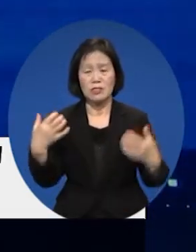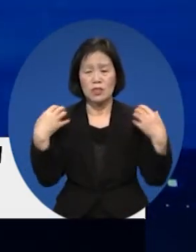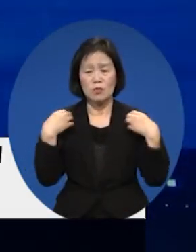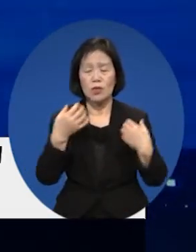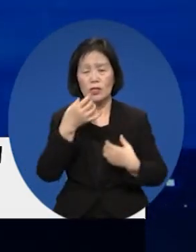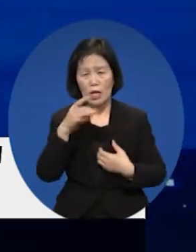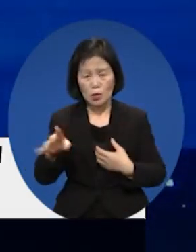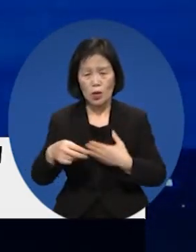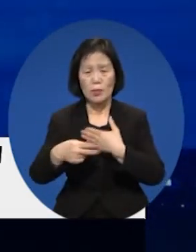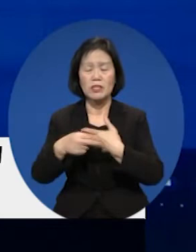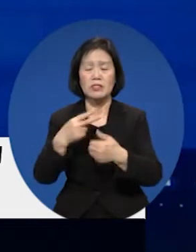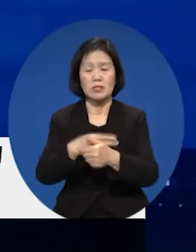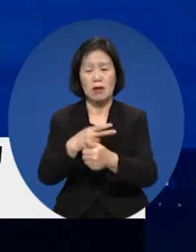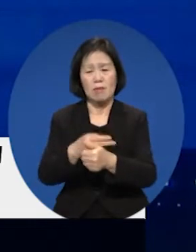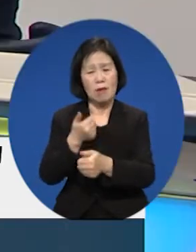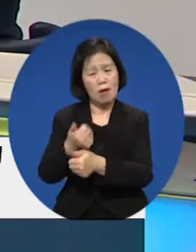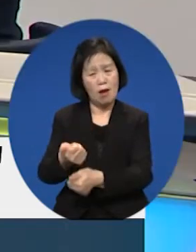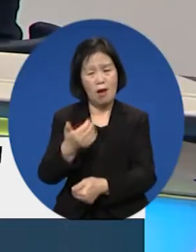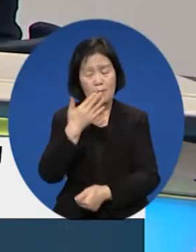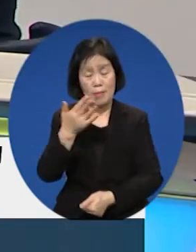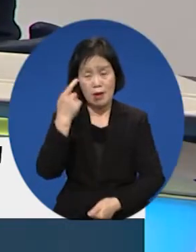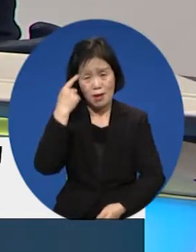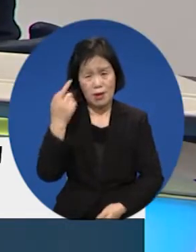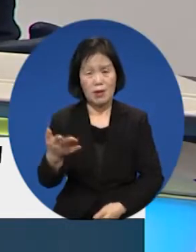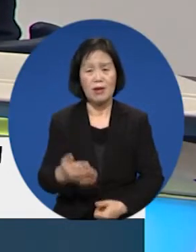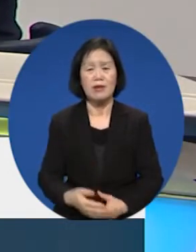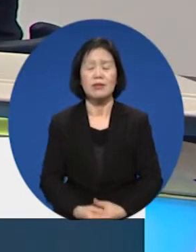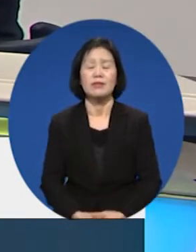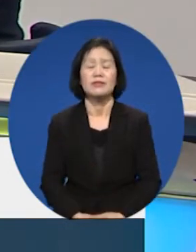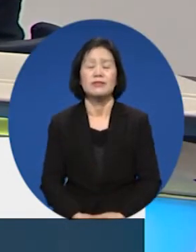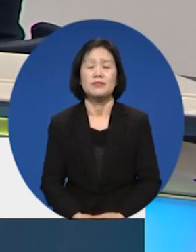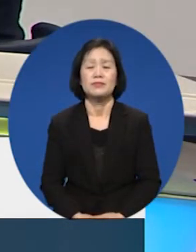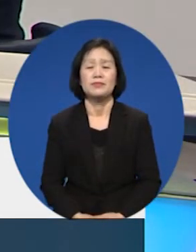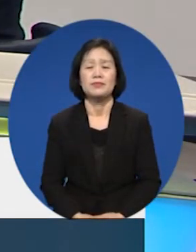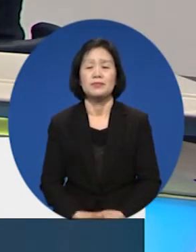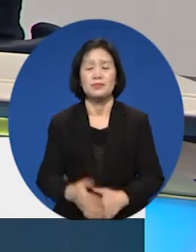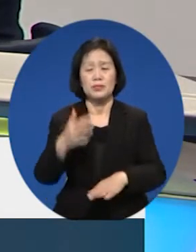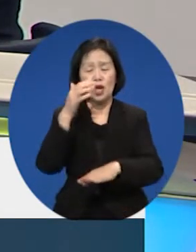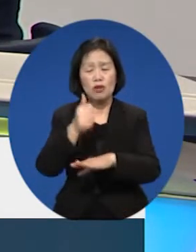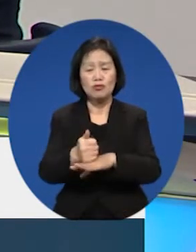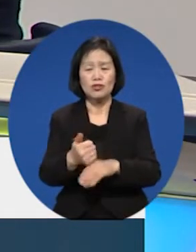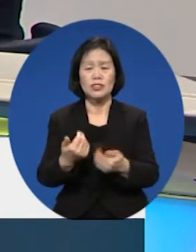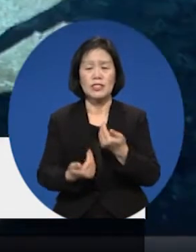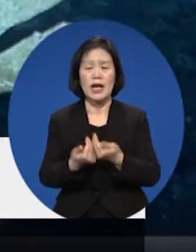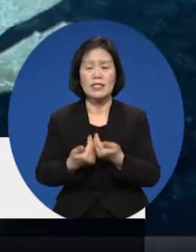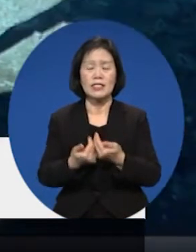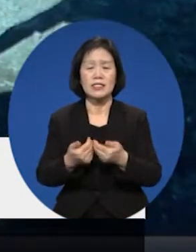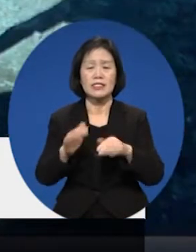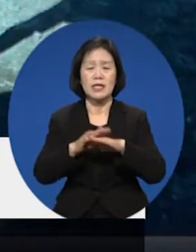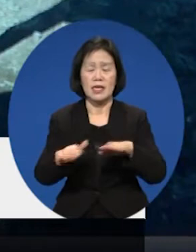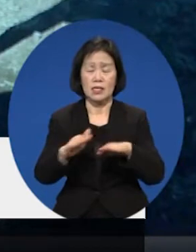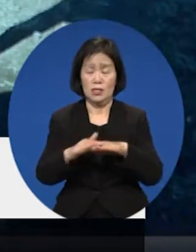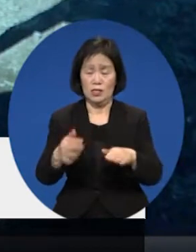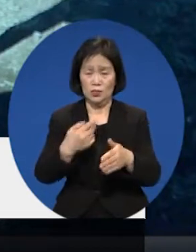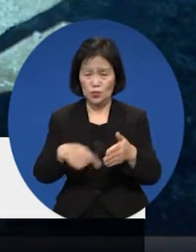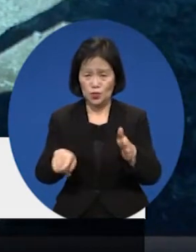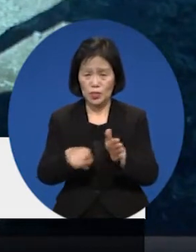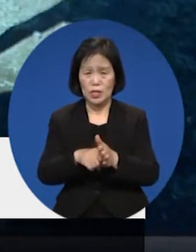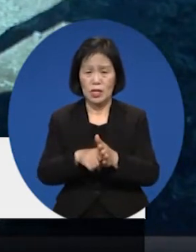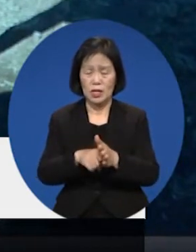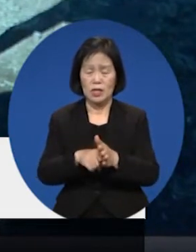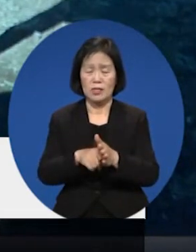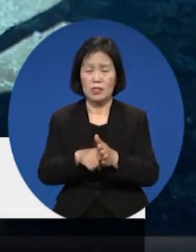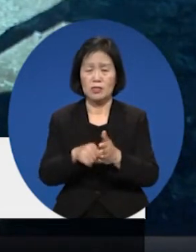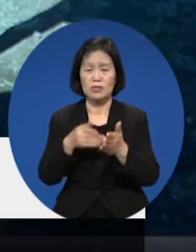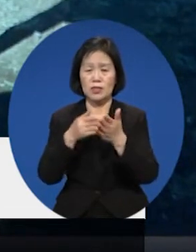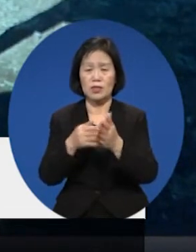과연 의협을 꺾을 수 있을까요? 결국 이 부분은 갈등을 해결하기 위해서 이 부분을 내는